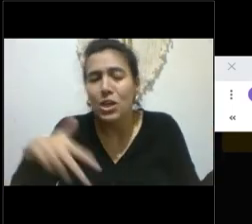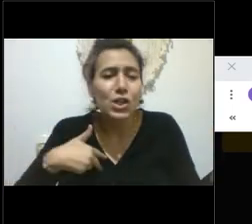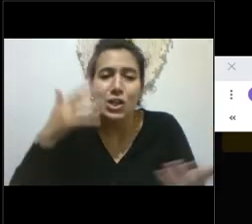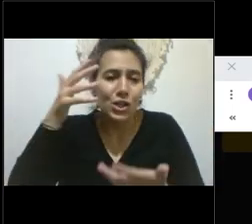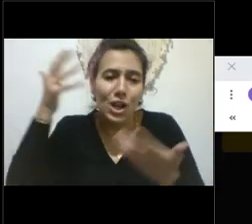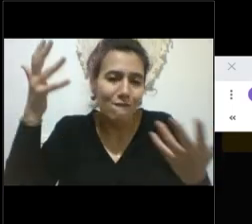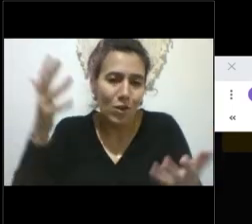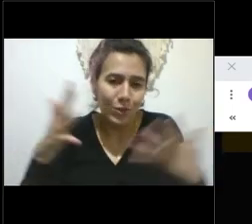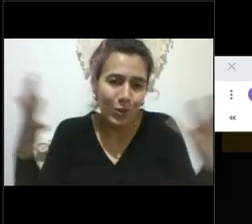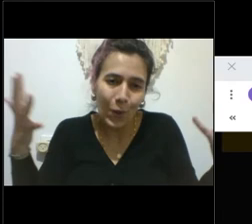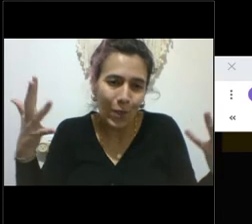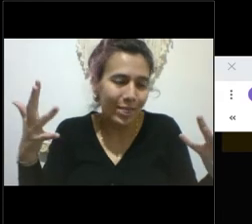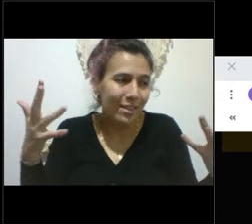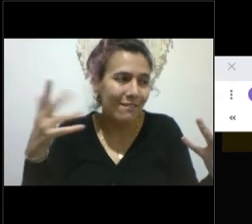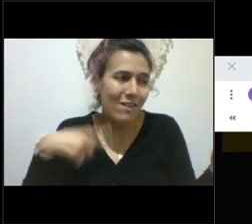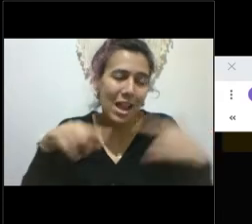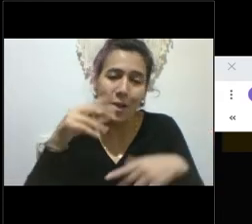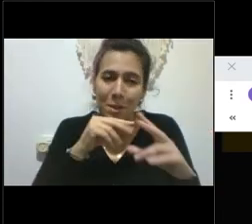על זה בקורס.